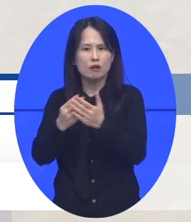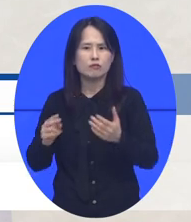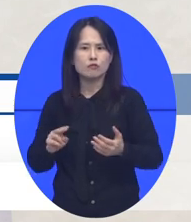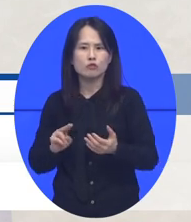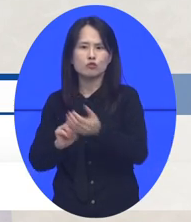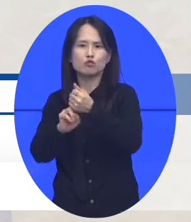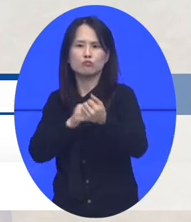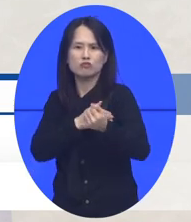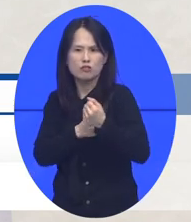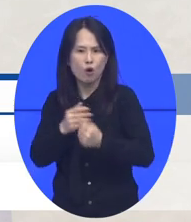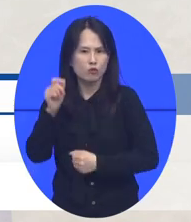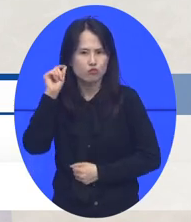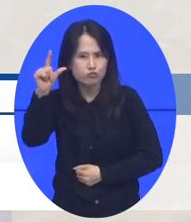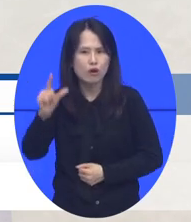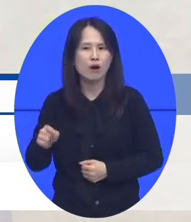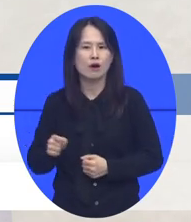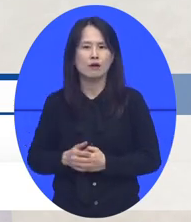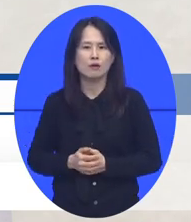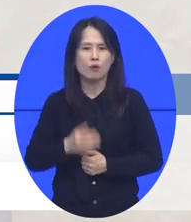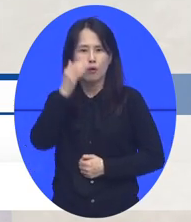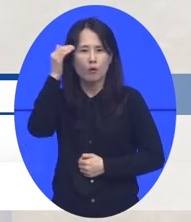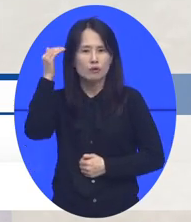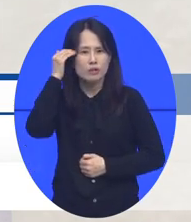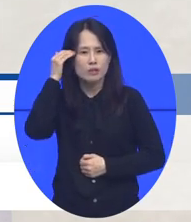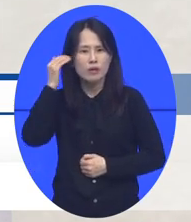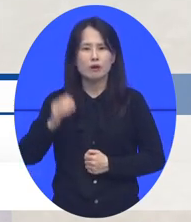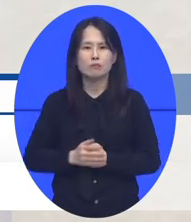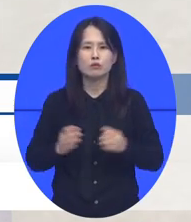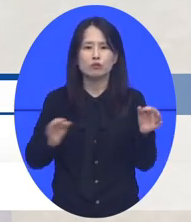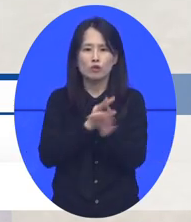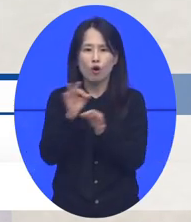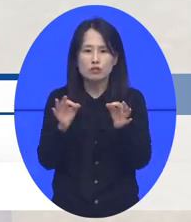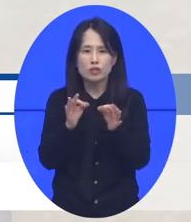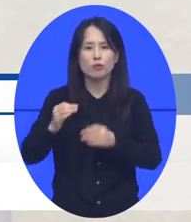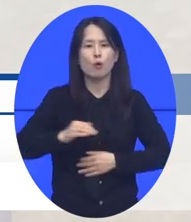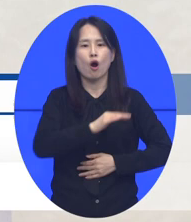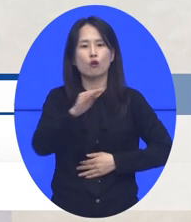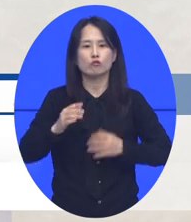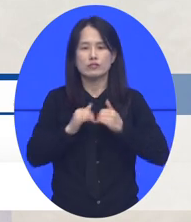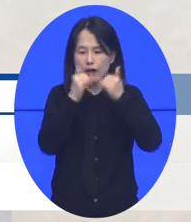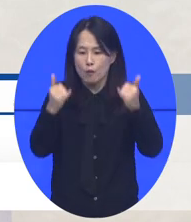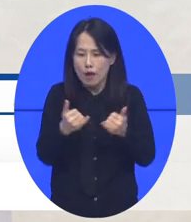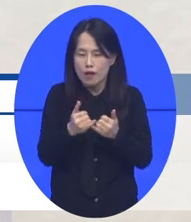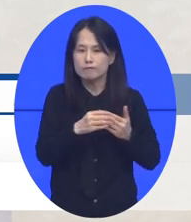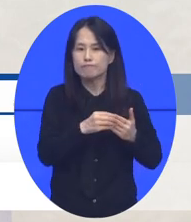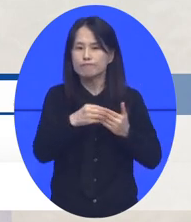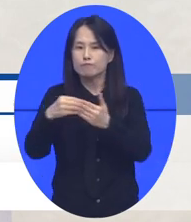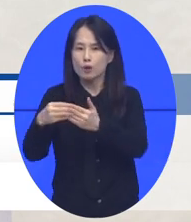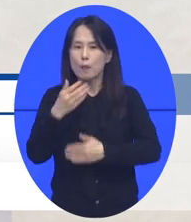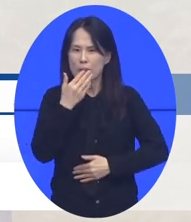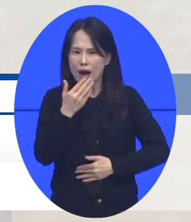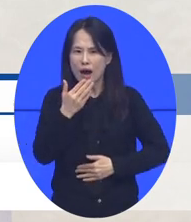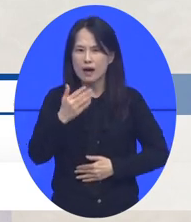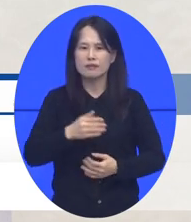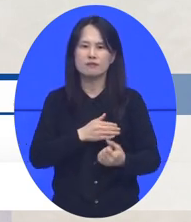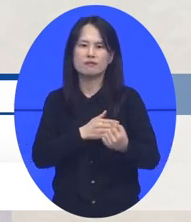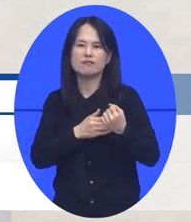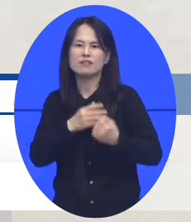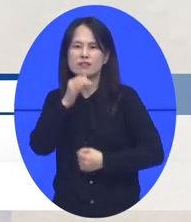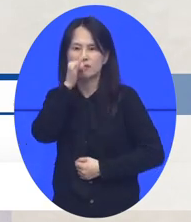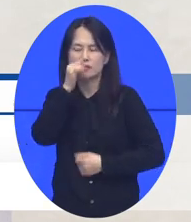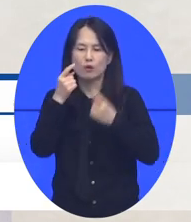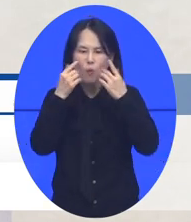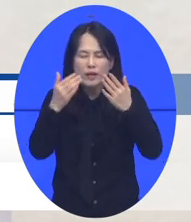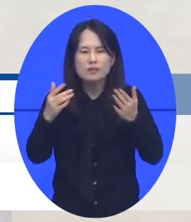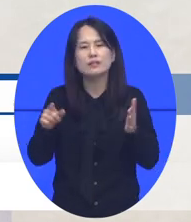성장 잠재력이 뛰어나고 대한민국 경제와 또 우리 사회를 견인할 수 있는